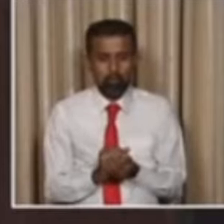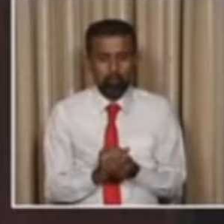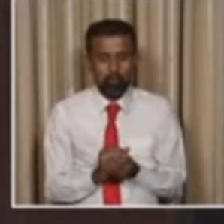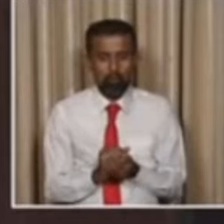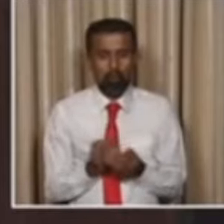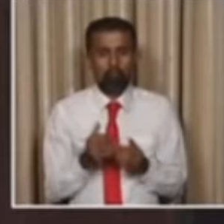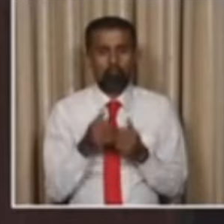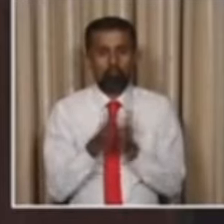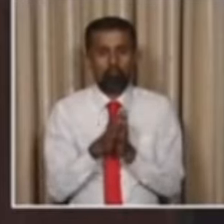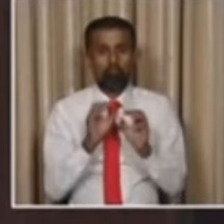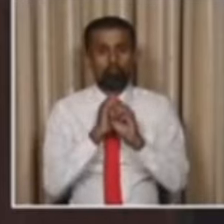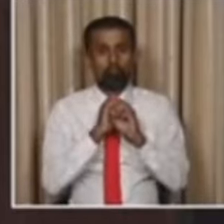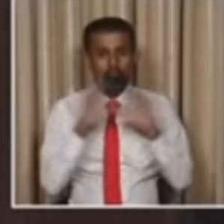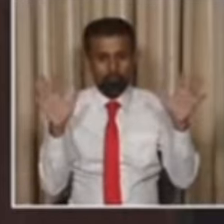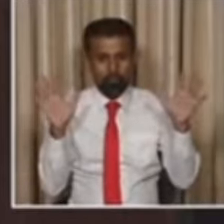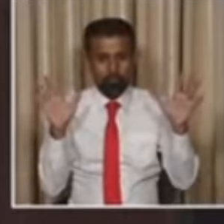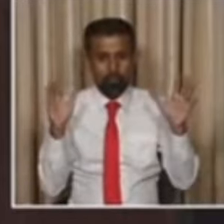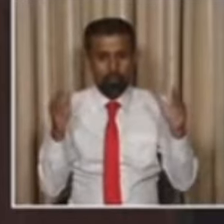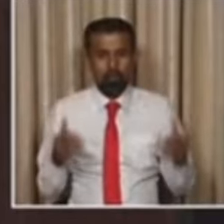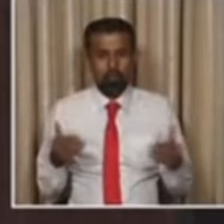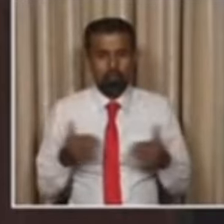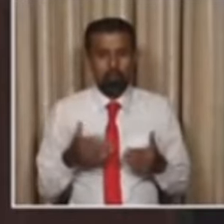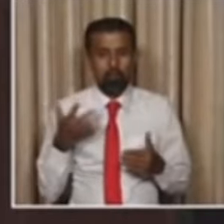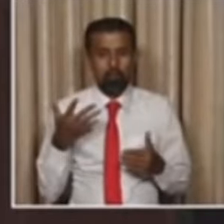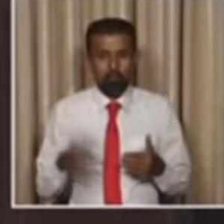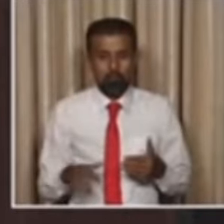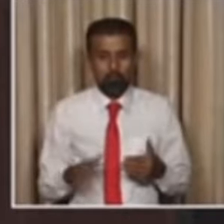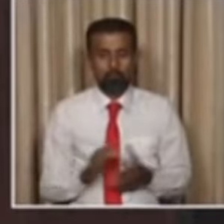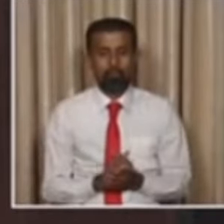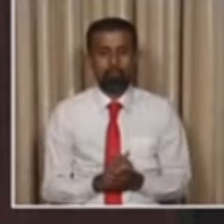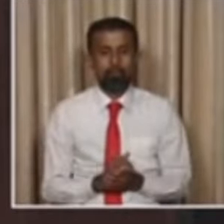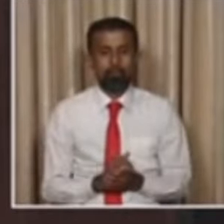හරි ප්‍රකාශයක් කිරීම තමයි අද මේ සිද්ධ වෙන්නේ. ඒ වගේම